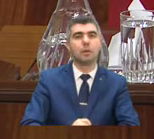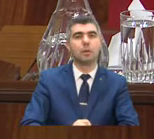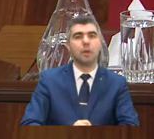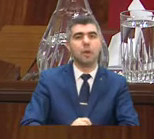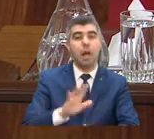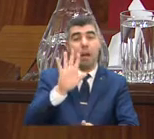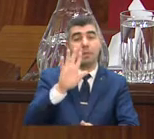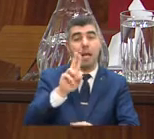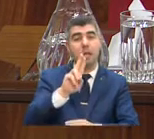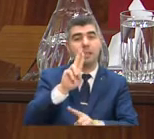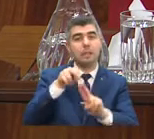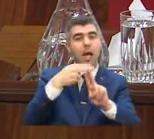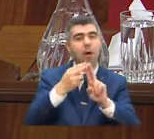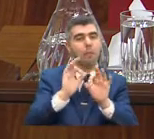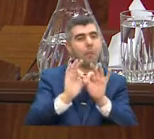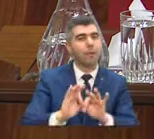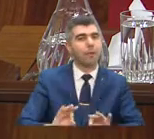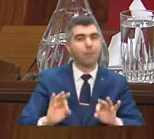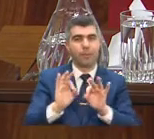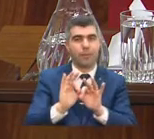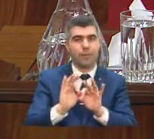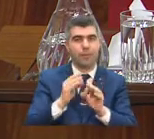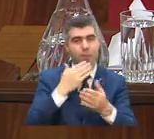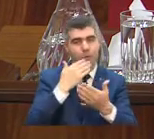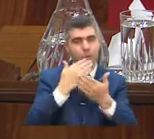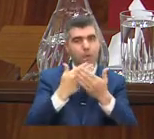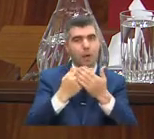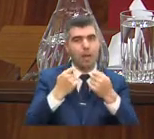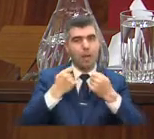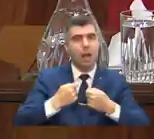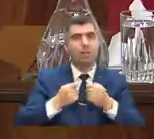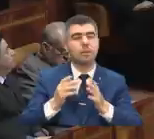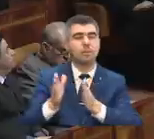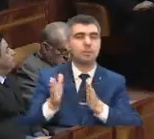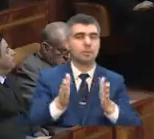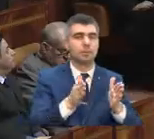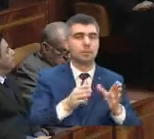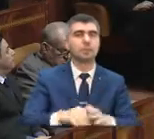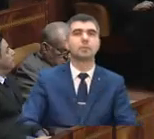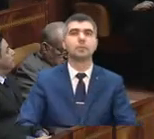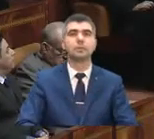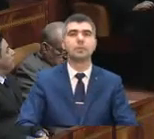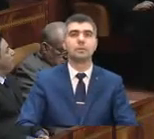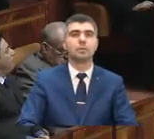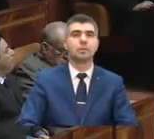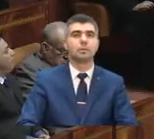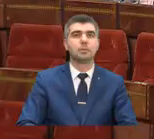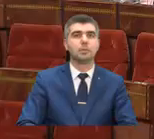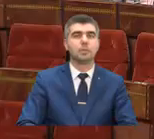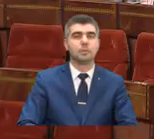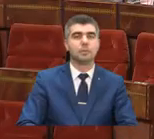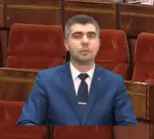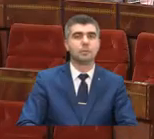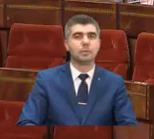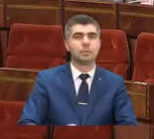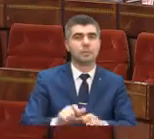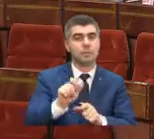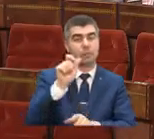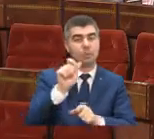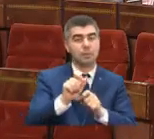5 أسئلة شفوية. شكرا لكم سيد الرئيس. شكرا سيدة النائبة. سيدة